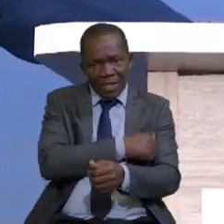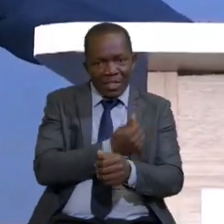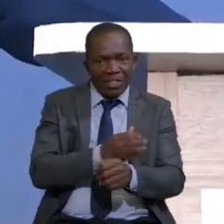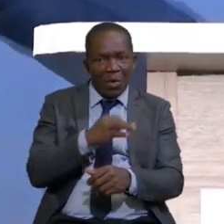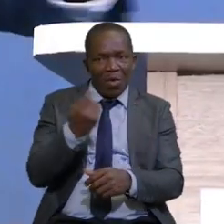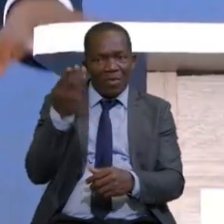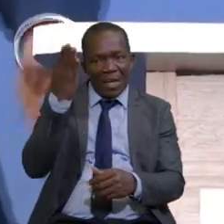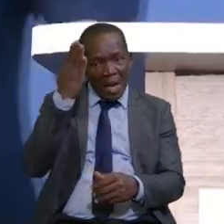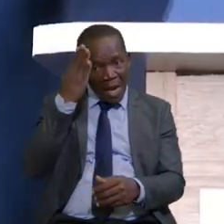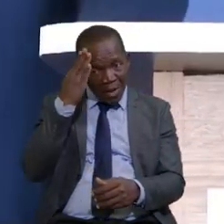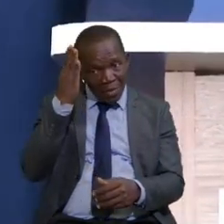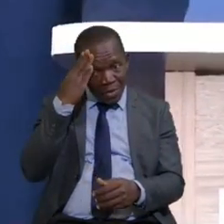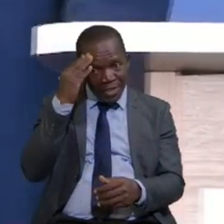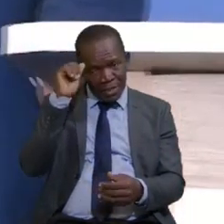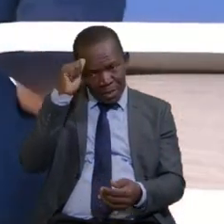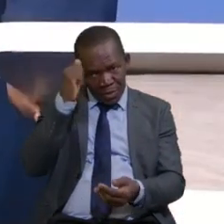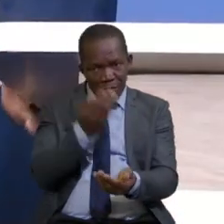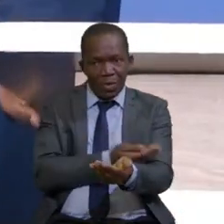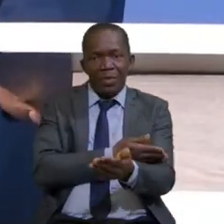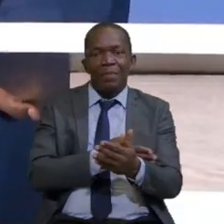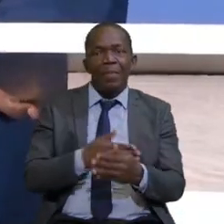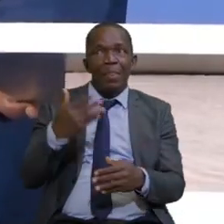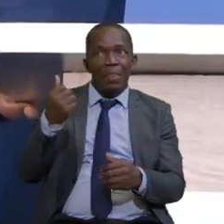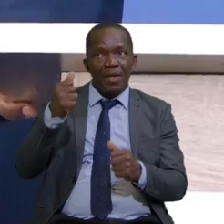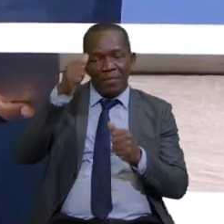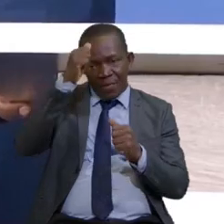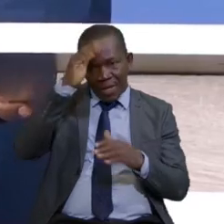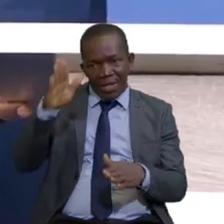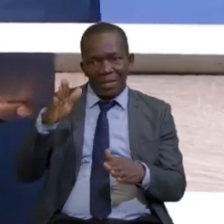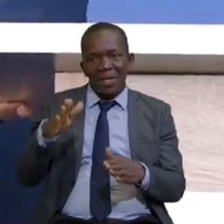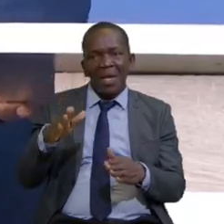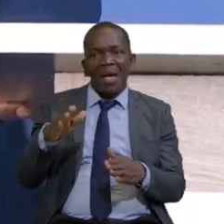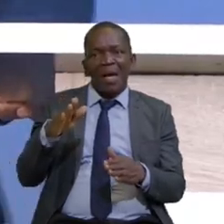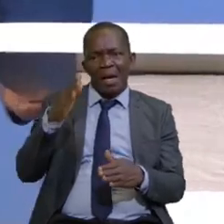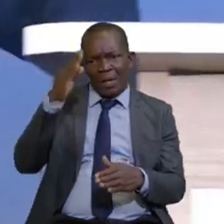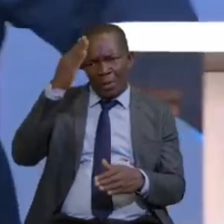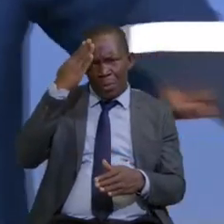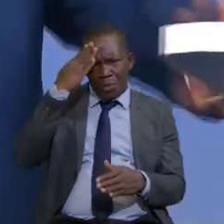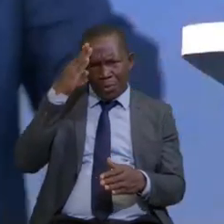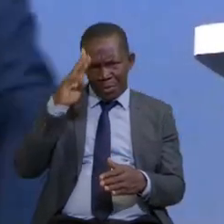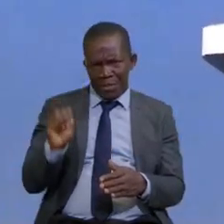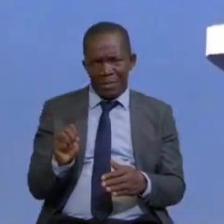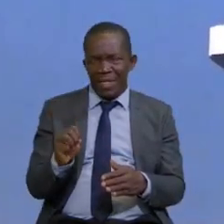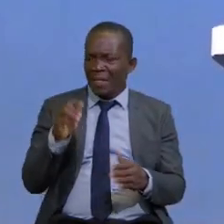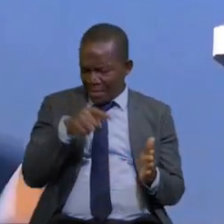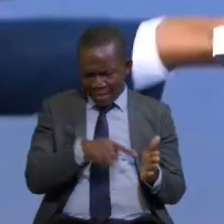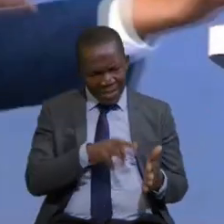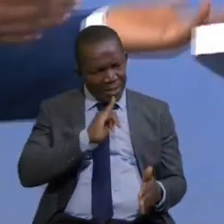l'a reconnu et a dit, voici mon Fils unique.